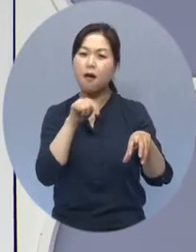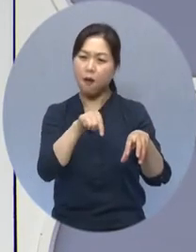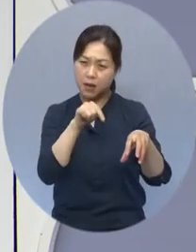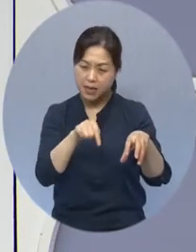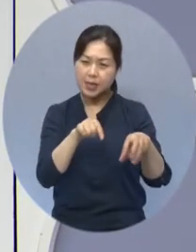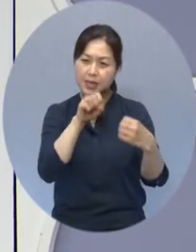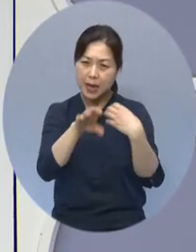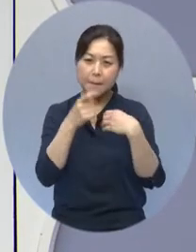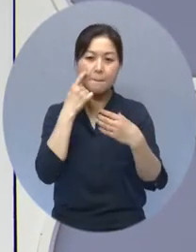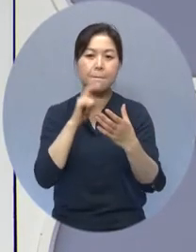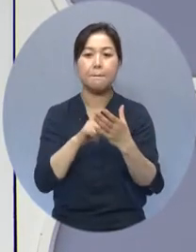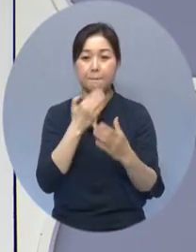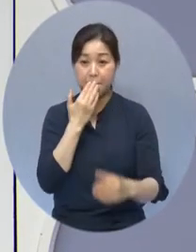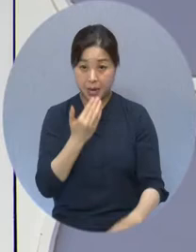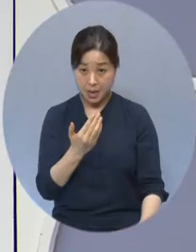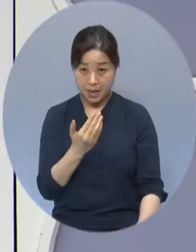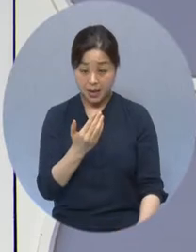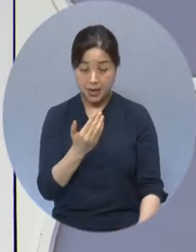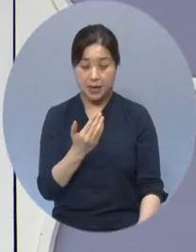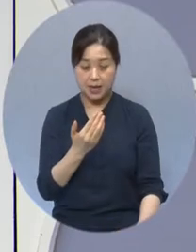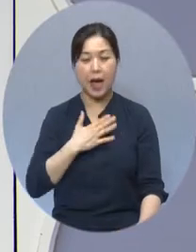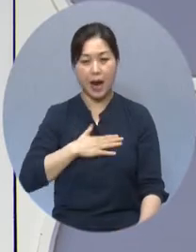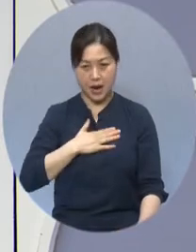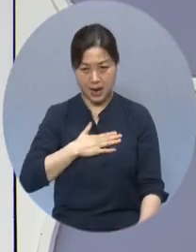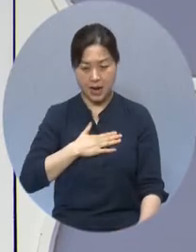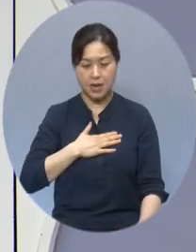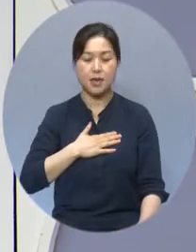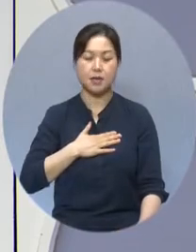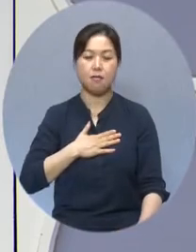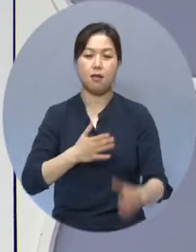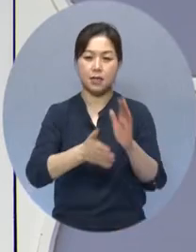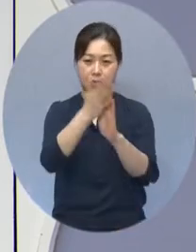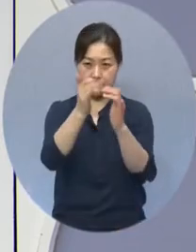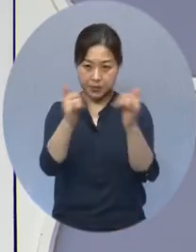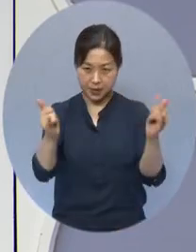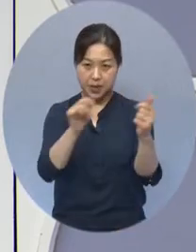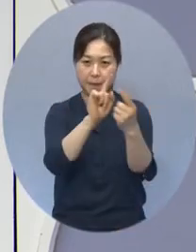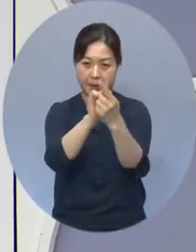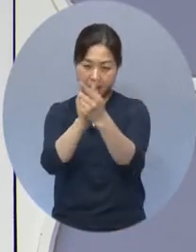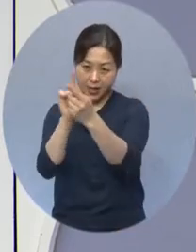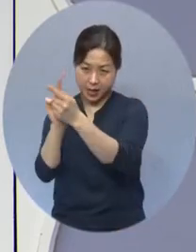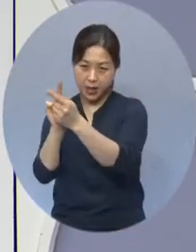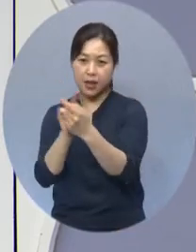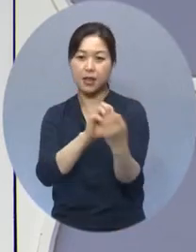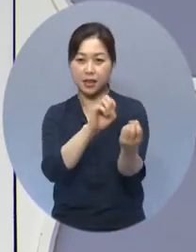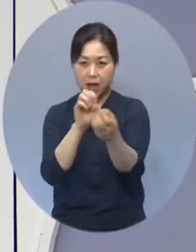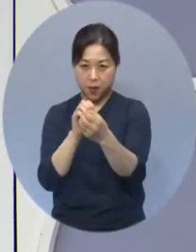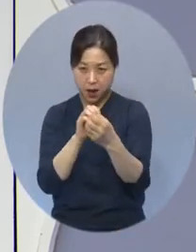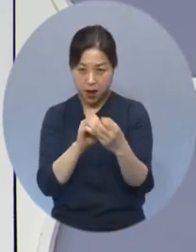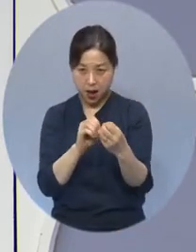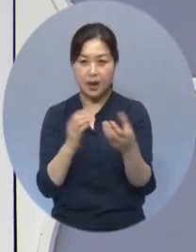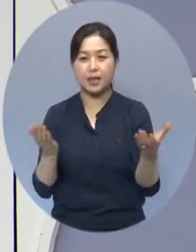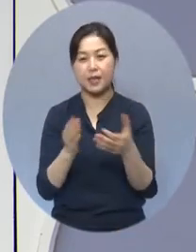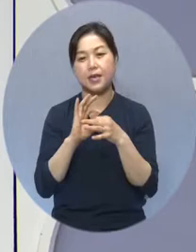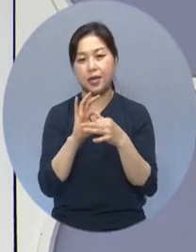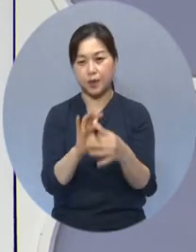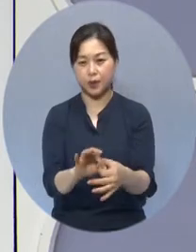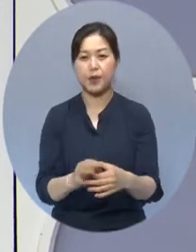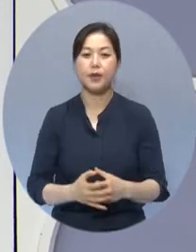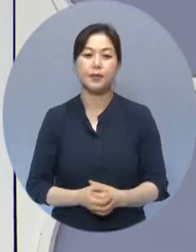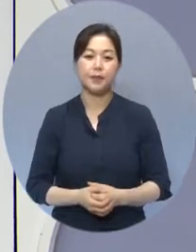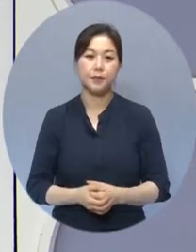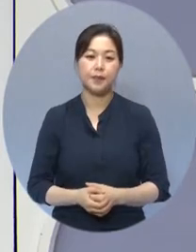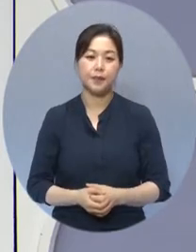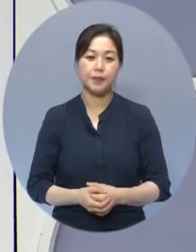가능한 현장에서 직접 시민들과 접촉하면서 소통하고 일해왔습니다. 작년에